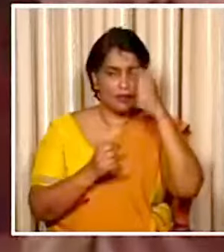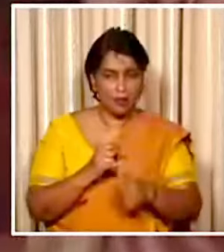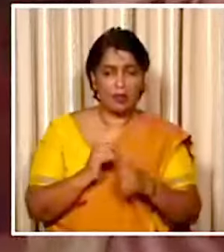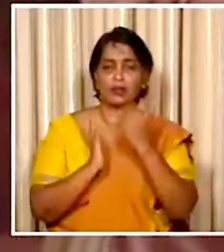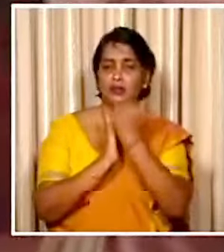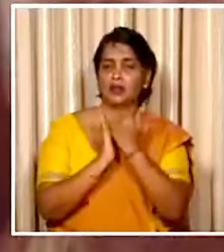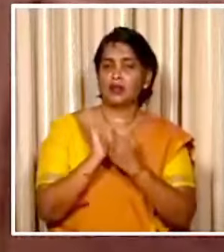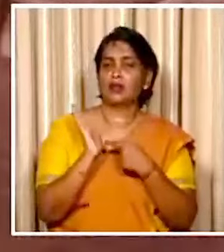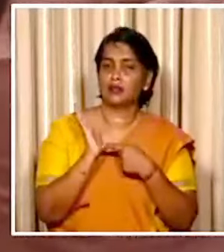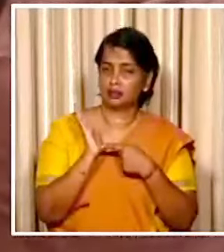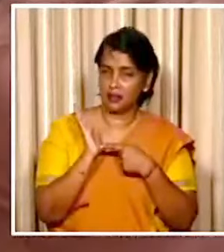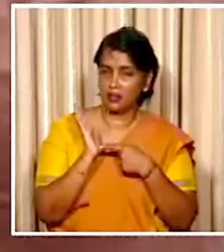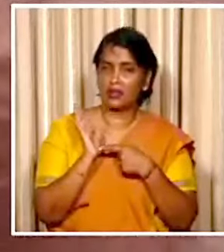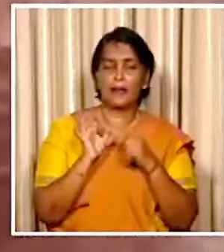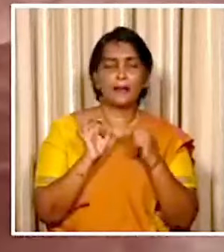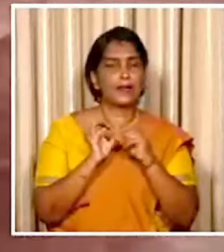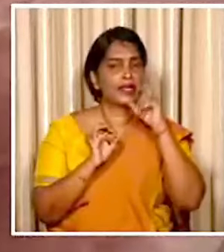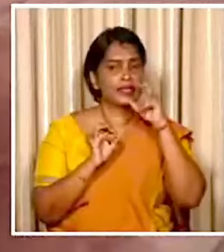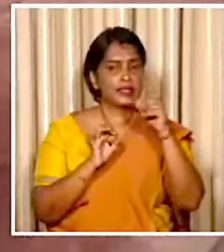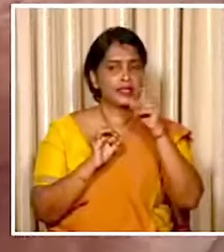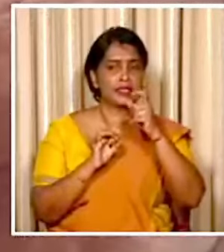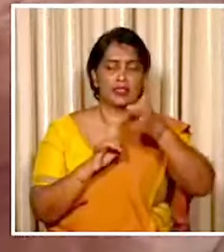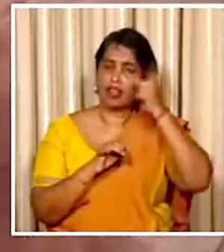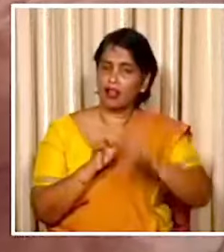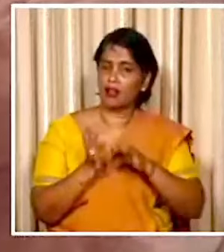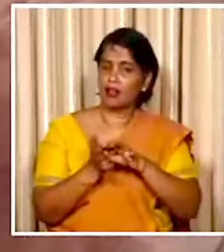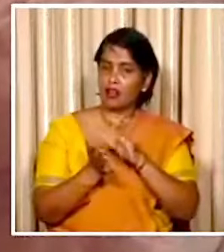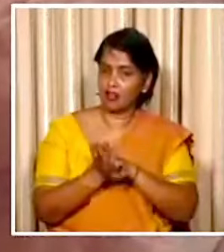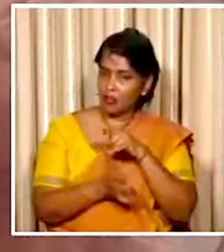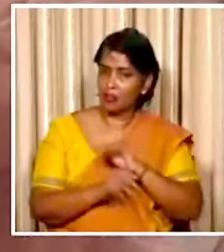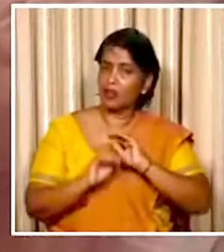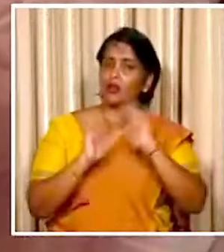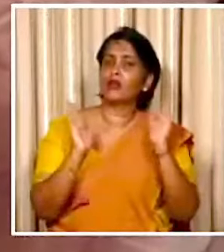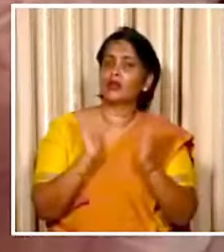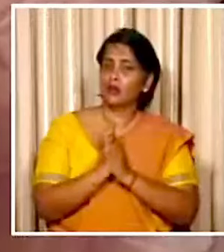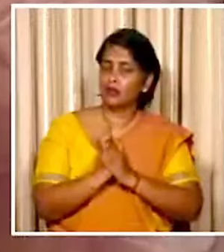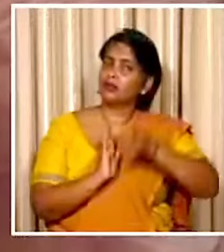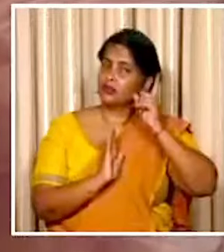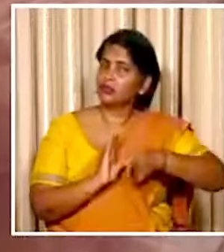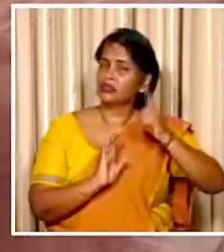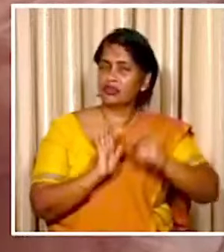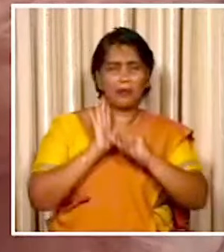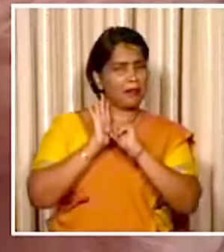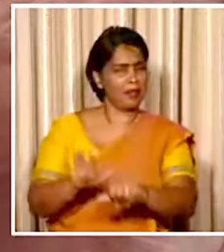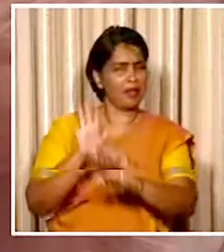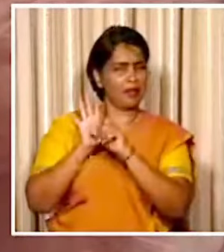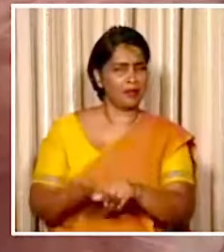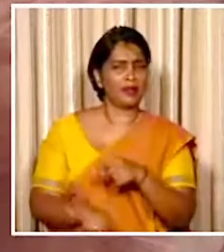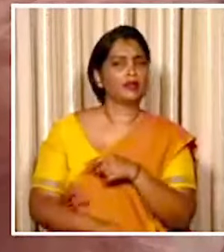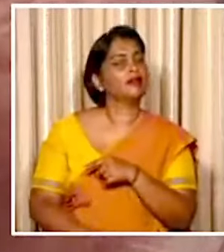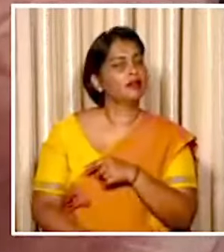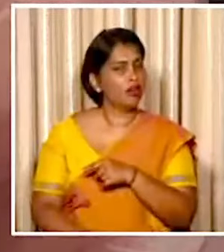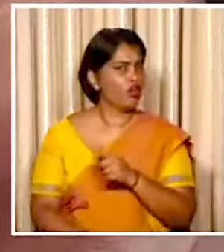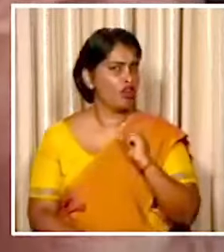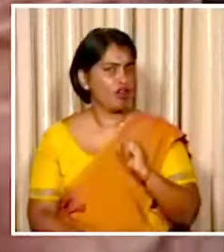තිබෙනවා, බීසී පෙරේරා නිර්දේශ තිබෙනවා. මේ ඔක්කොම නිර්දේශ හැල්ලුවට ලක් කරමින්